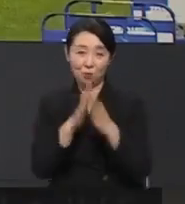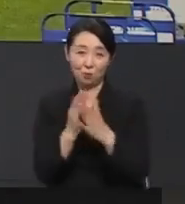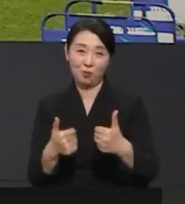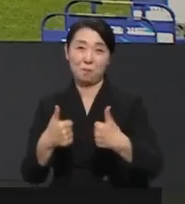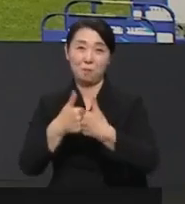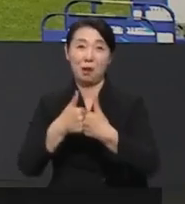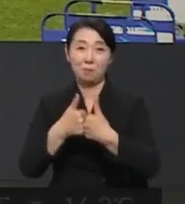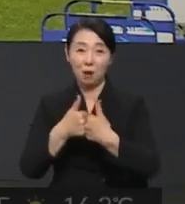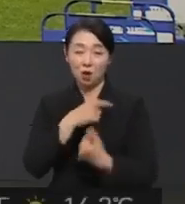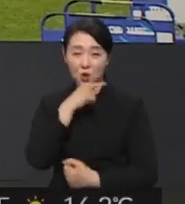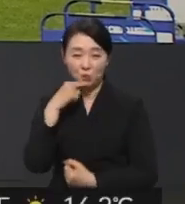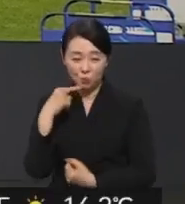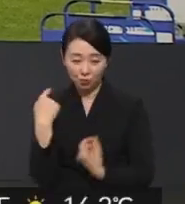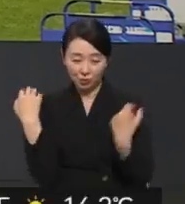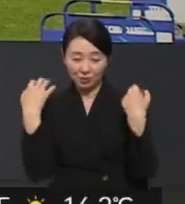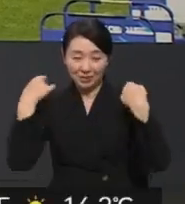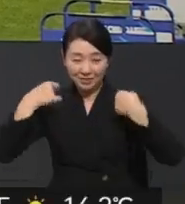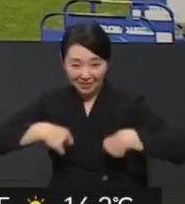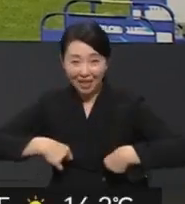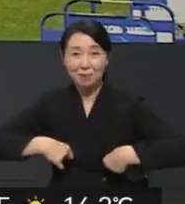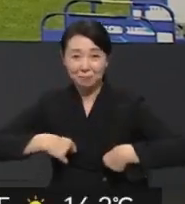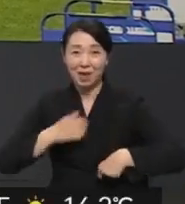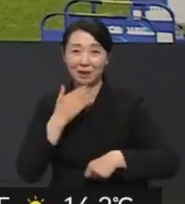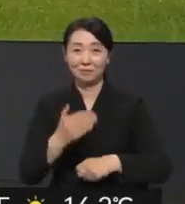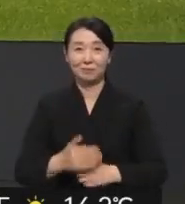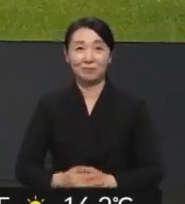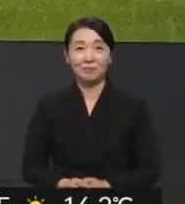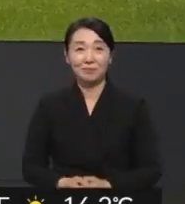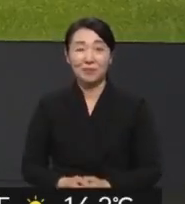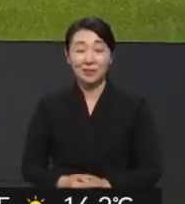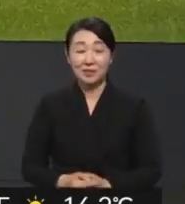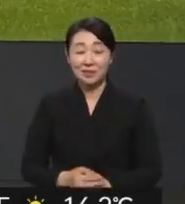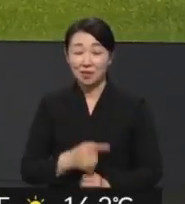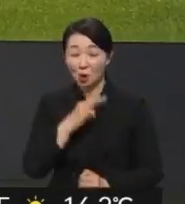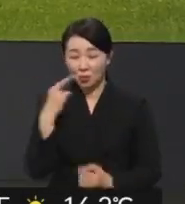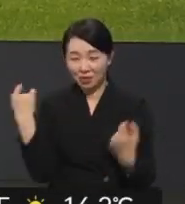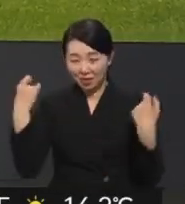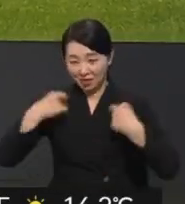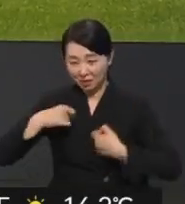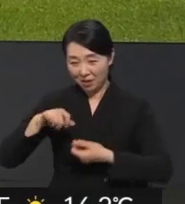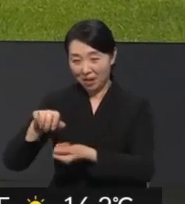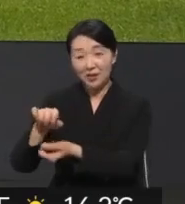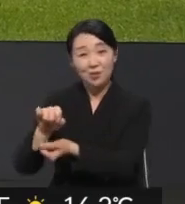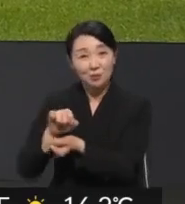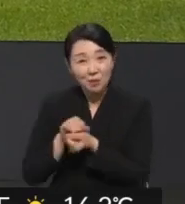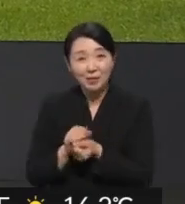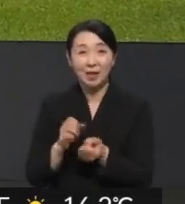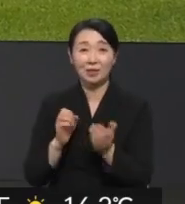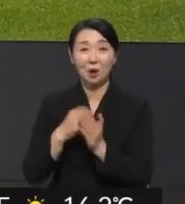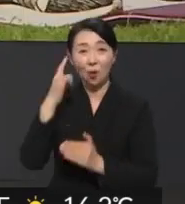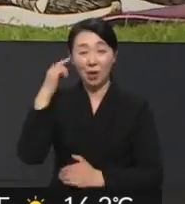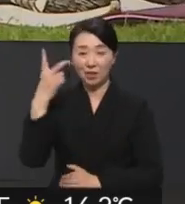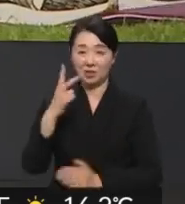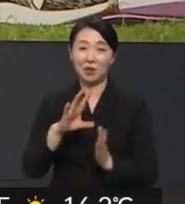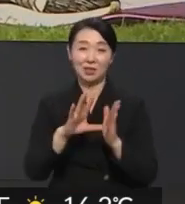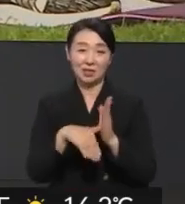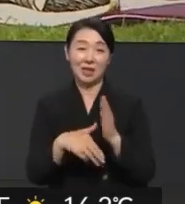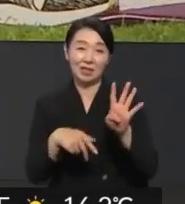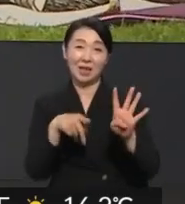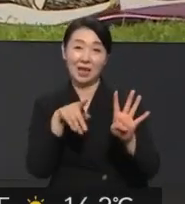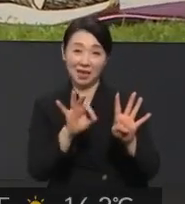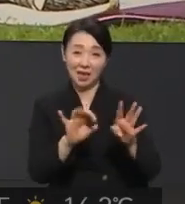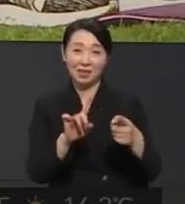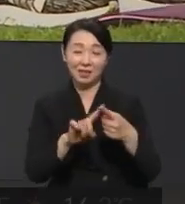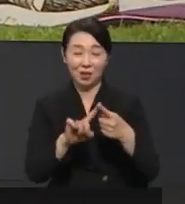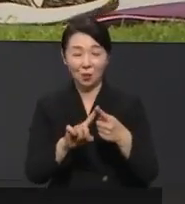홈 유니폼을 입게 됐다는 소식도 들어왔는데요. 그 기운 받아서 2002년 홈구장에서 이뤘던 4강 신화, 그에 못지않은